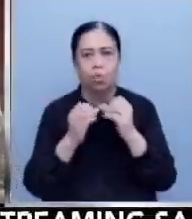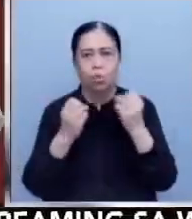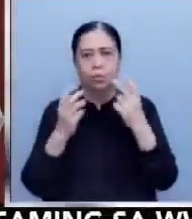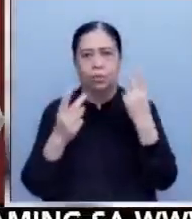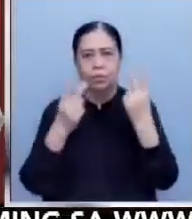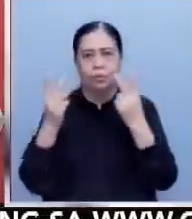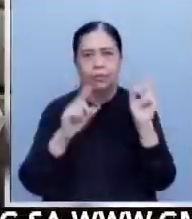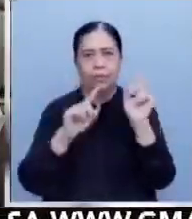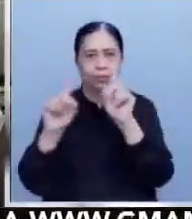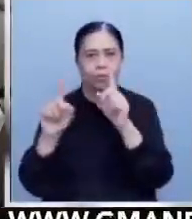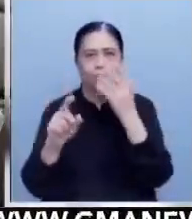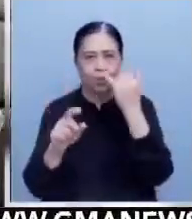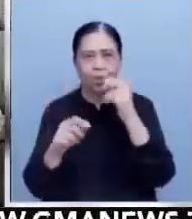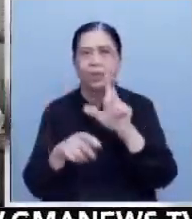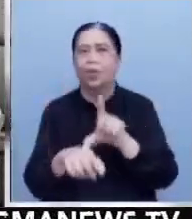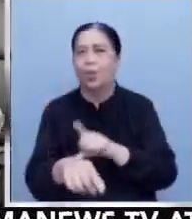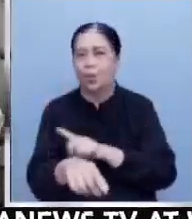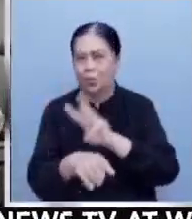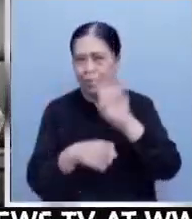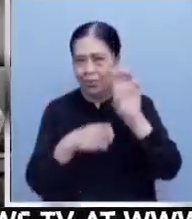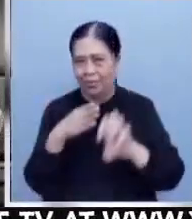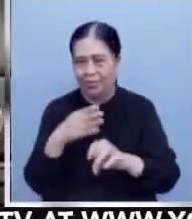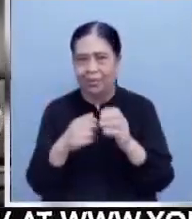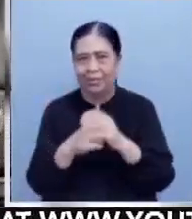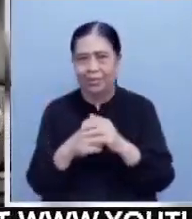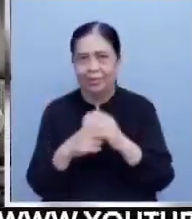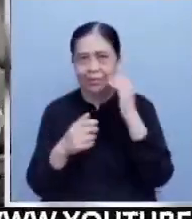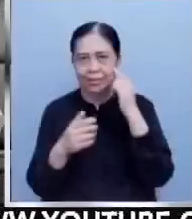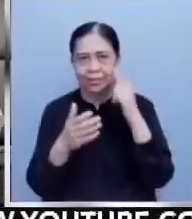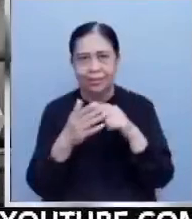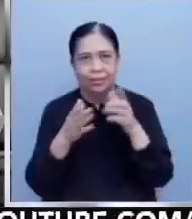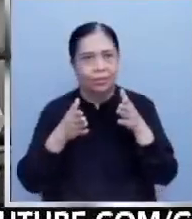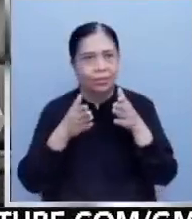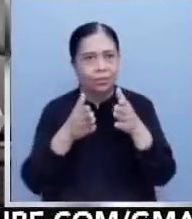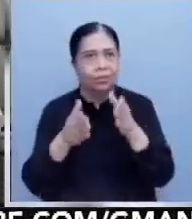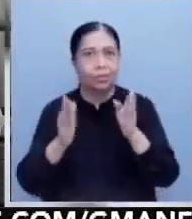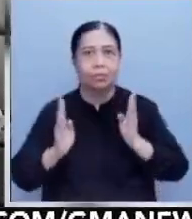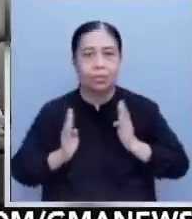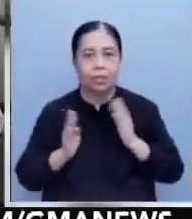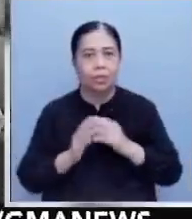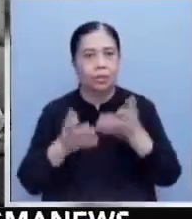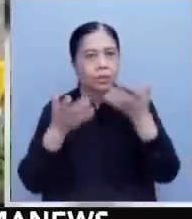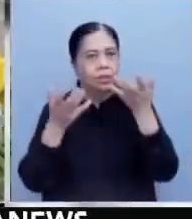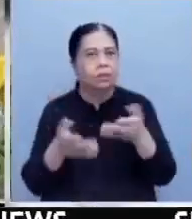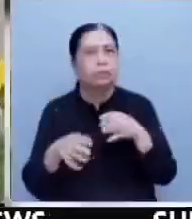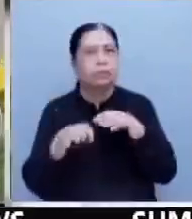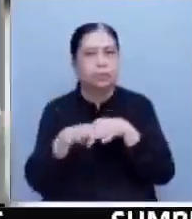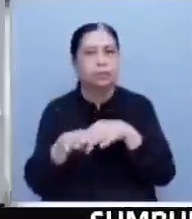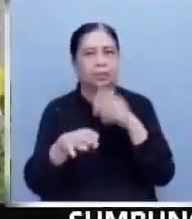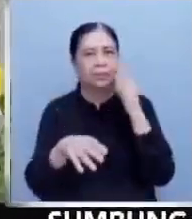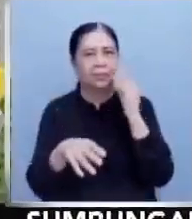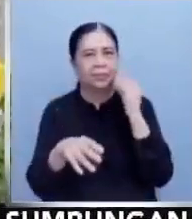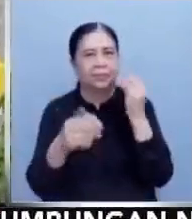lalo't long weekend. Kita nga sa mga pangunahing kalsada sa Baguio ang bigat ng trapiko.